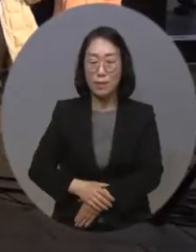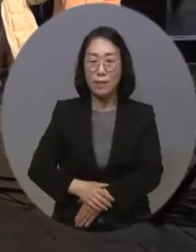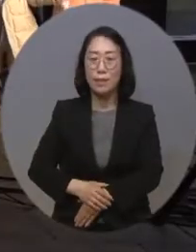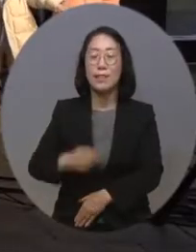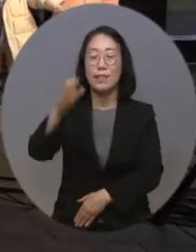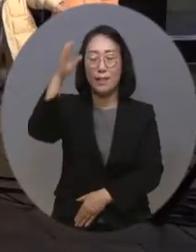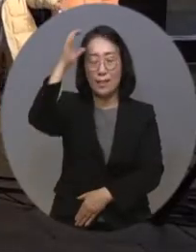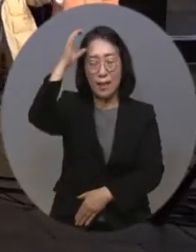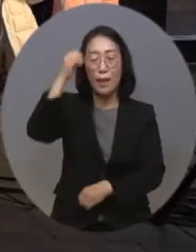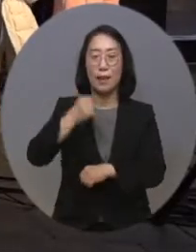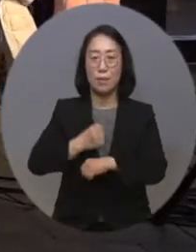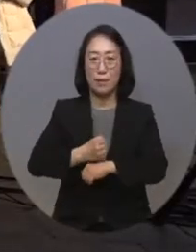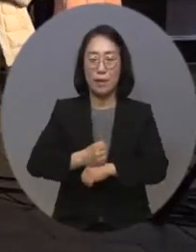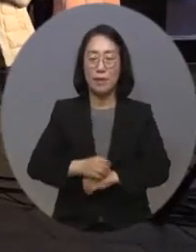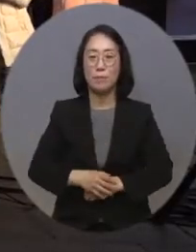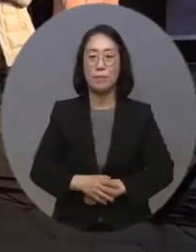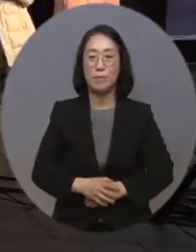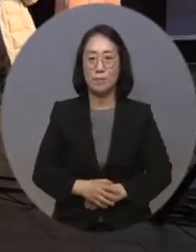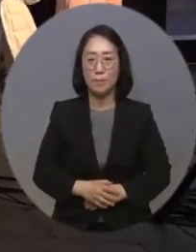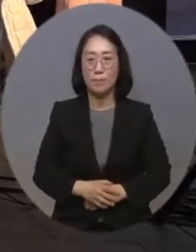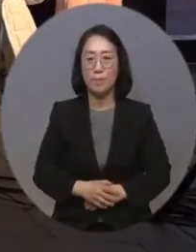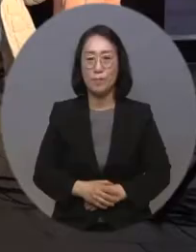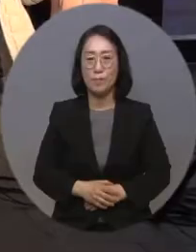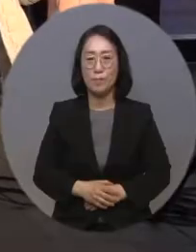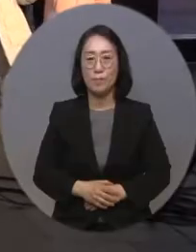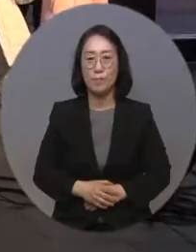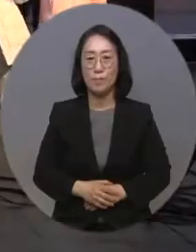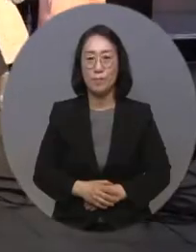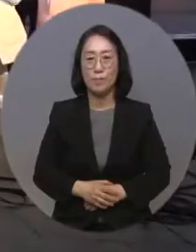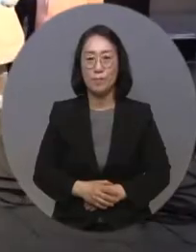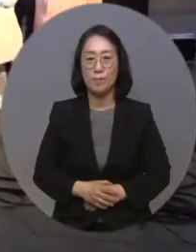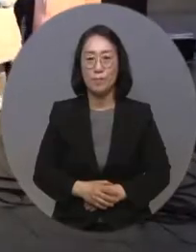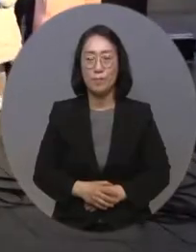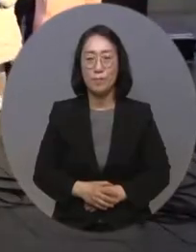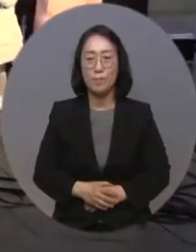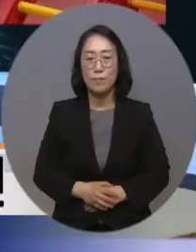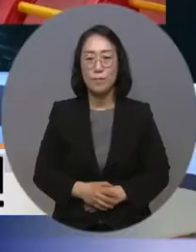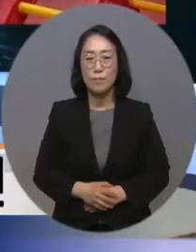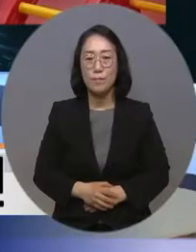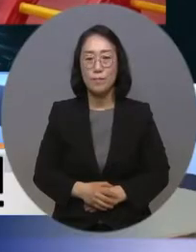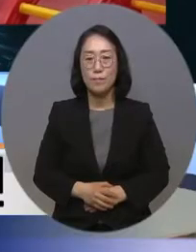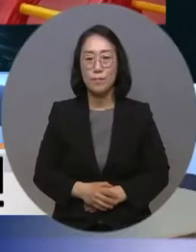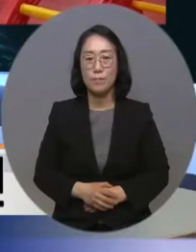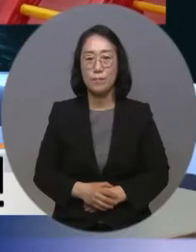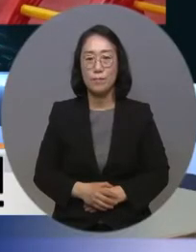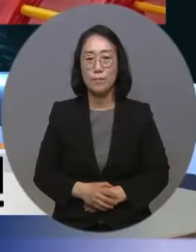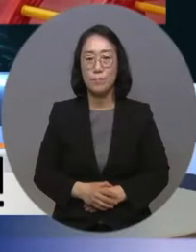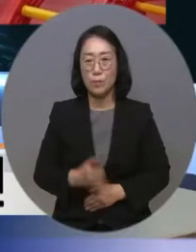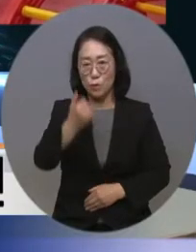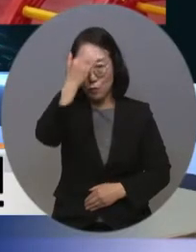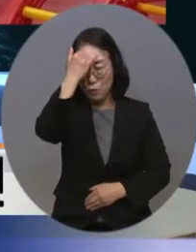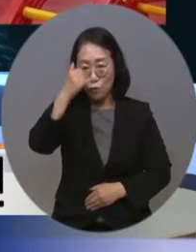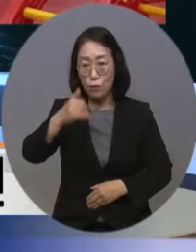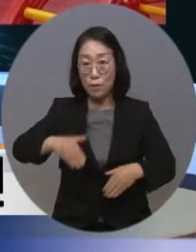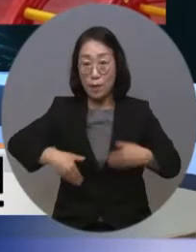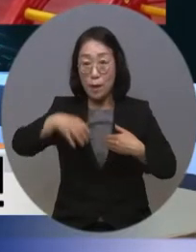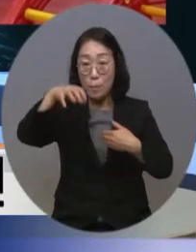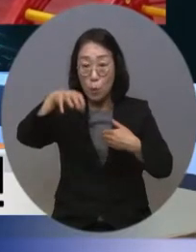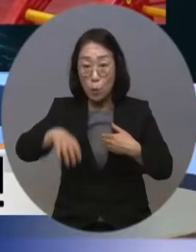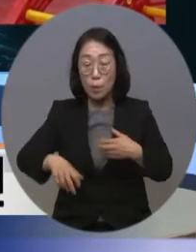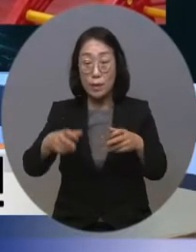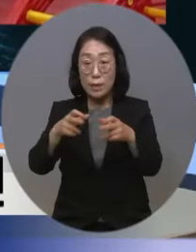있길 기대해봅니다. 복지TV 경기방송 정선입니다. 충남 서산에 위치한